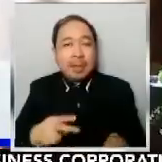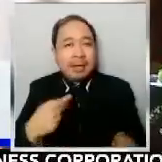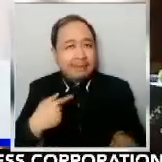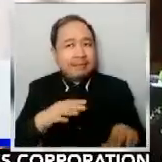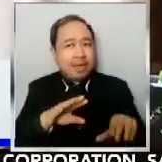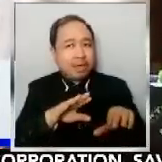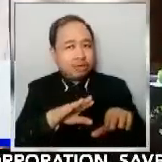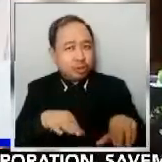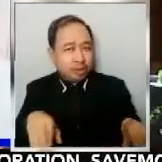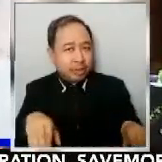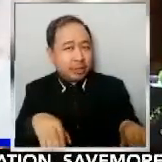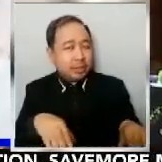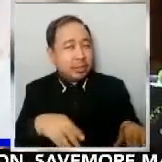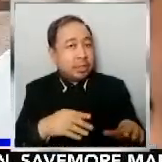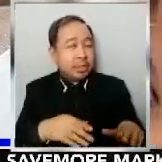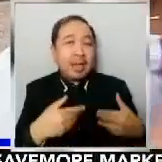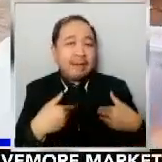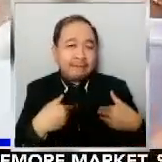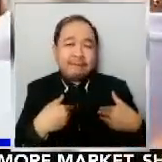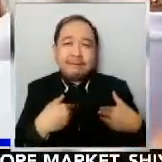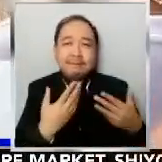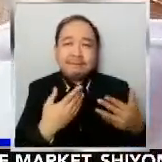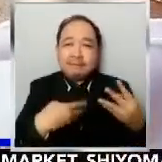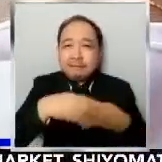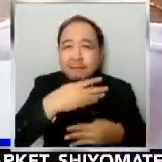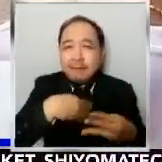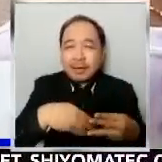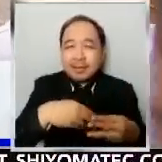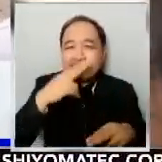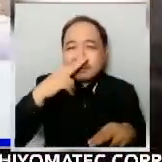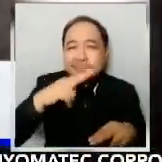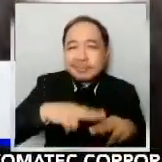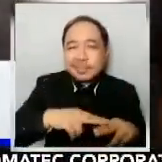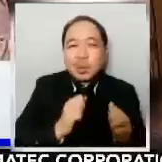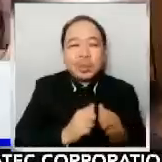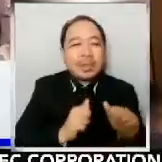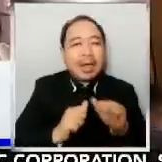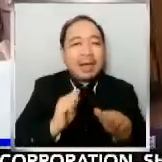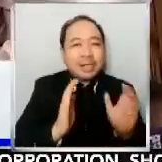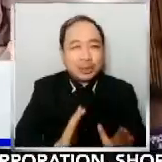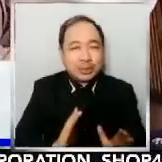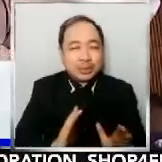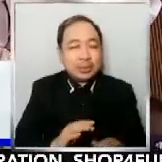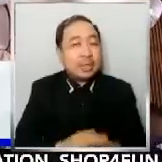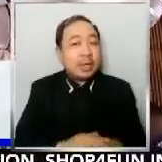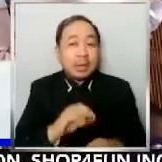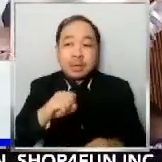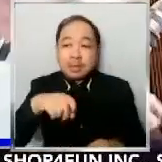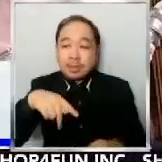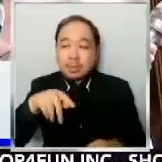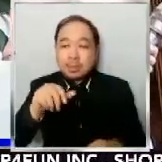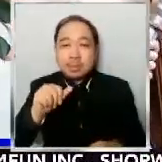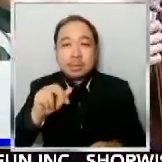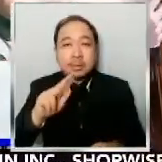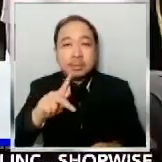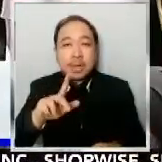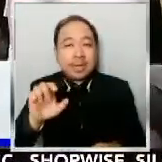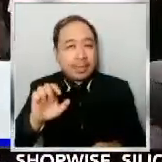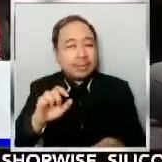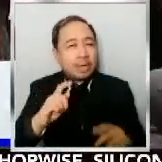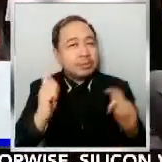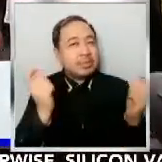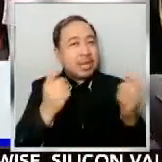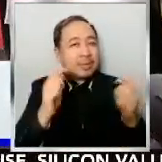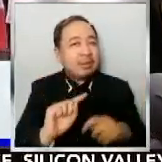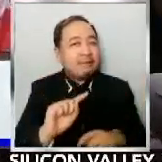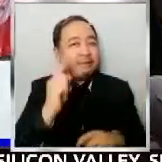ng ilang Sparkle Stars. Bukod sa ipinagdiriwang ng Sparkle ang kanilang first anniversary ngayong buwan,